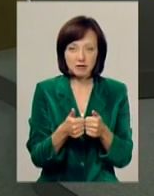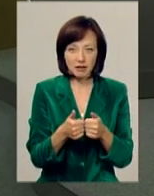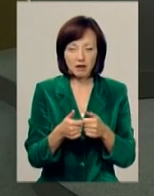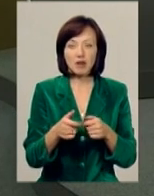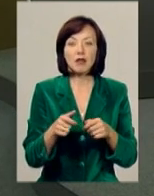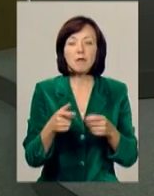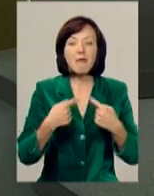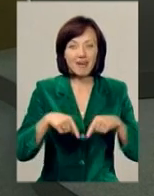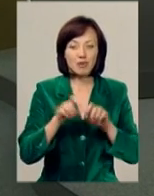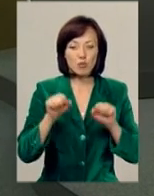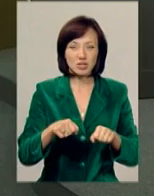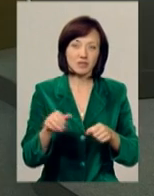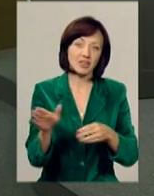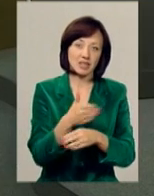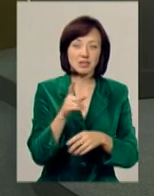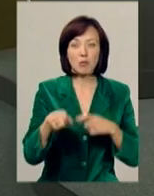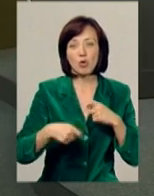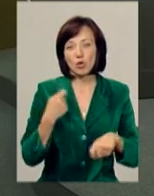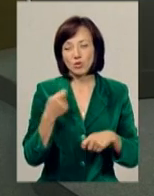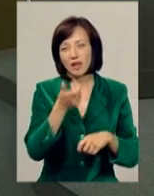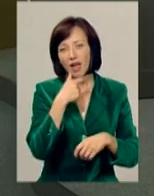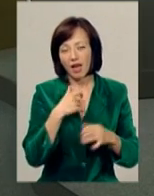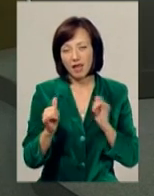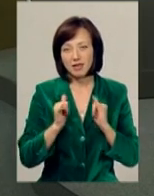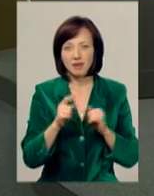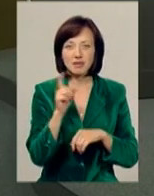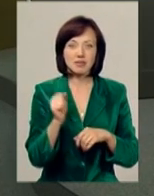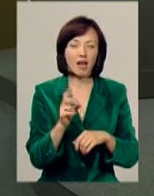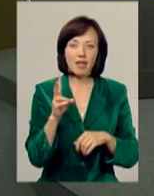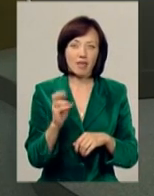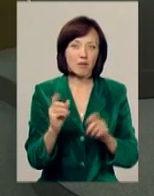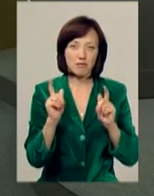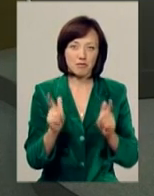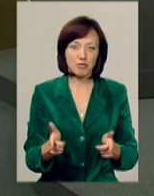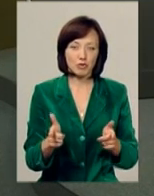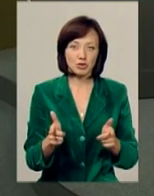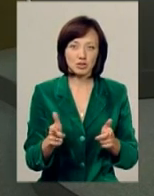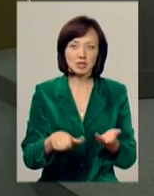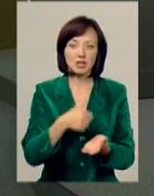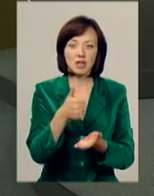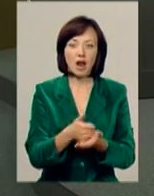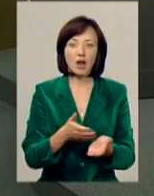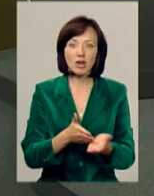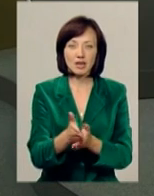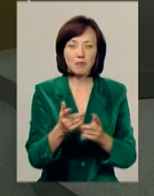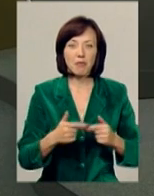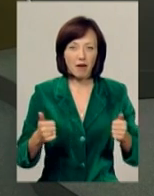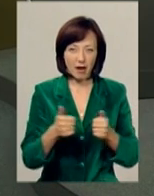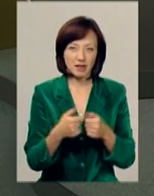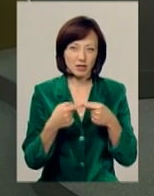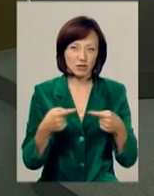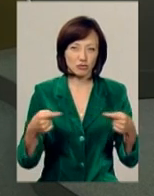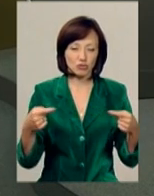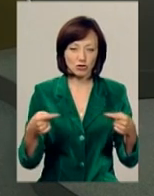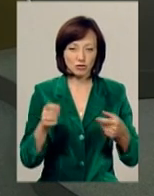відкликати свого депутата наприклад за порушення депутатської етики за там непогодження з генеральною лінією партії під дуже